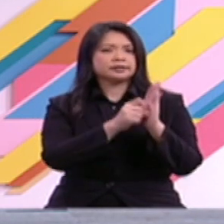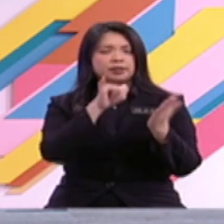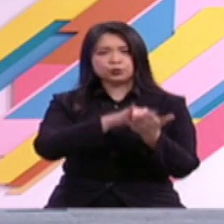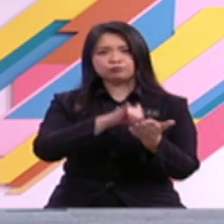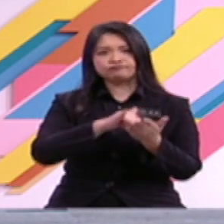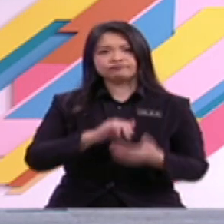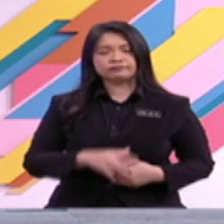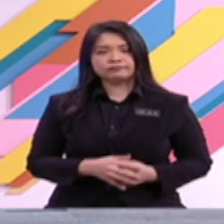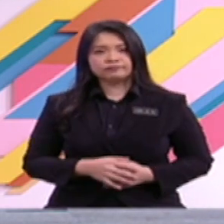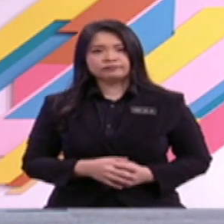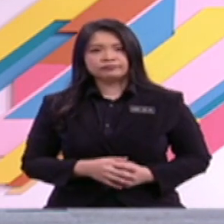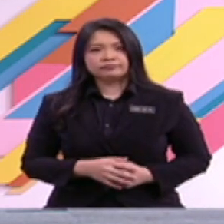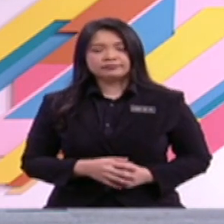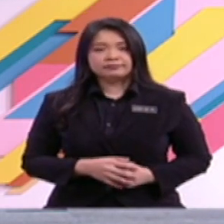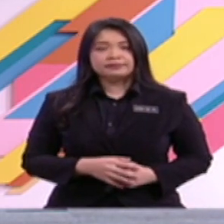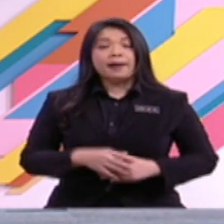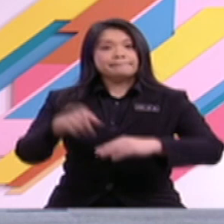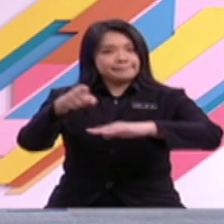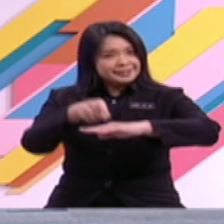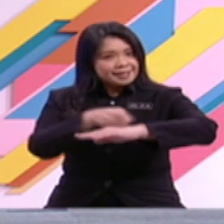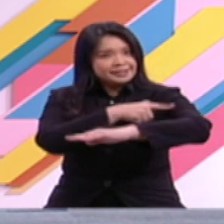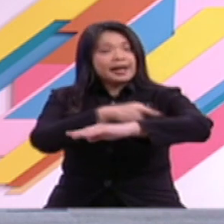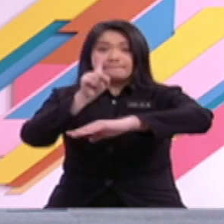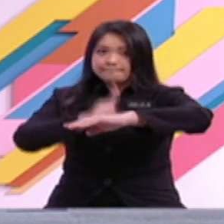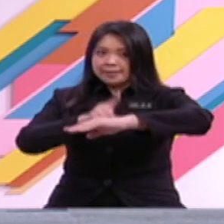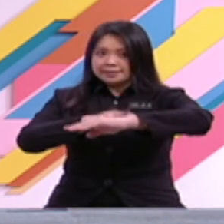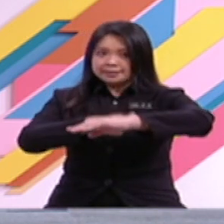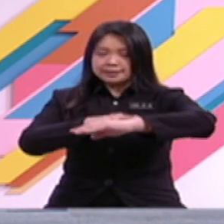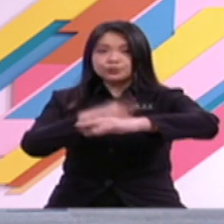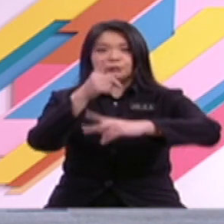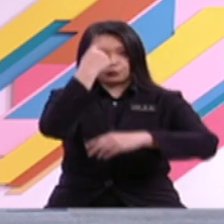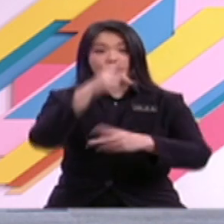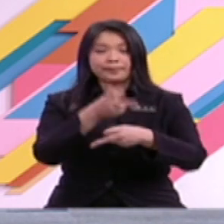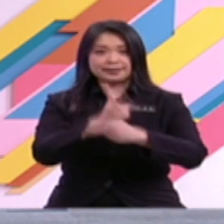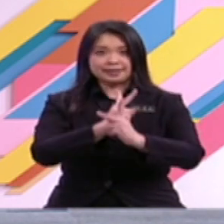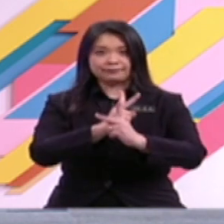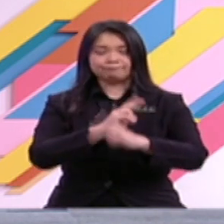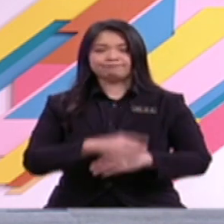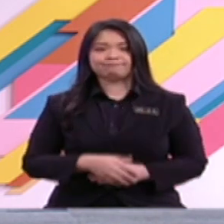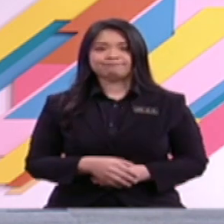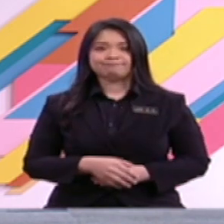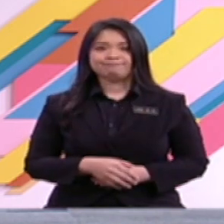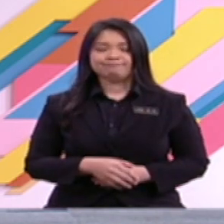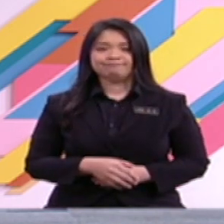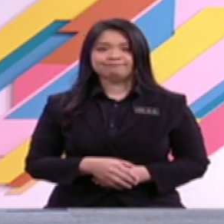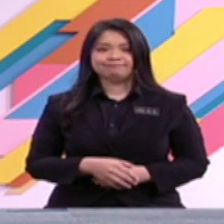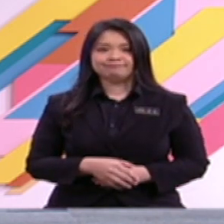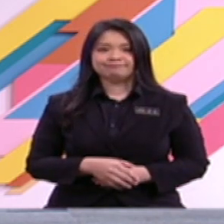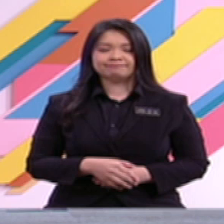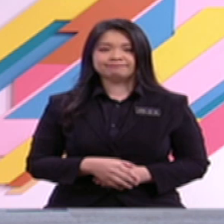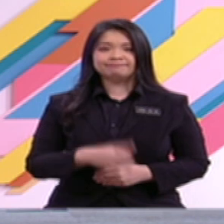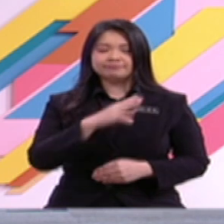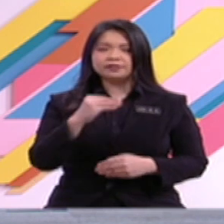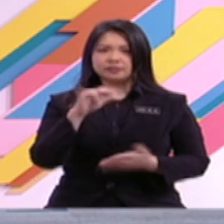setingkat panjang ketimbang HAM betul pinjaman di kalau enggak kita panjang cantik nah